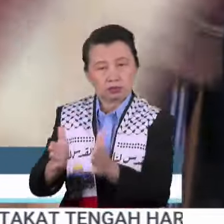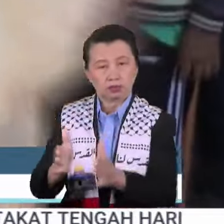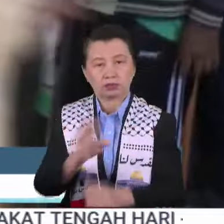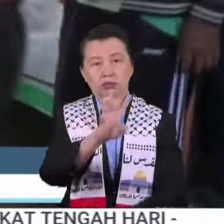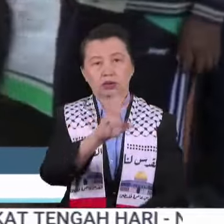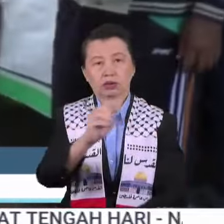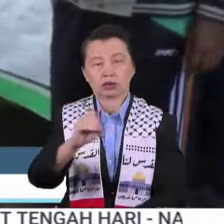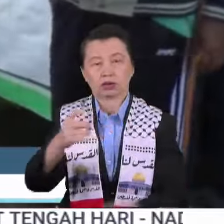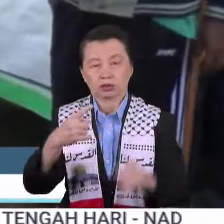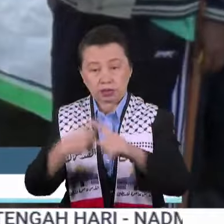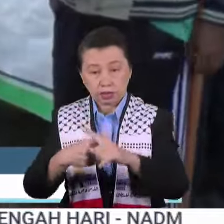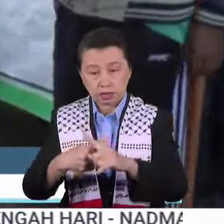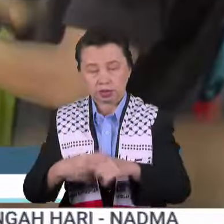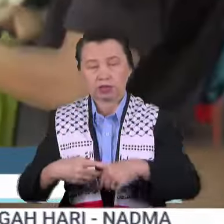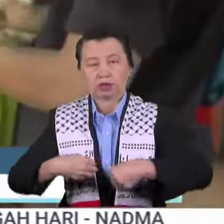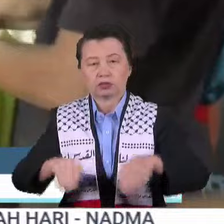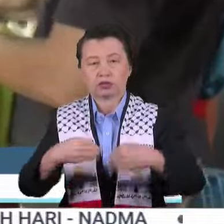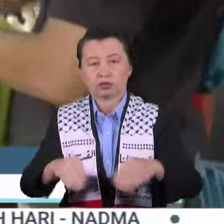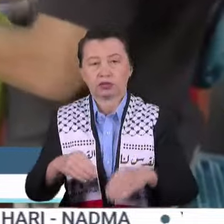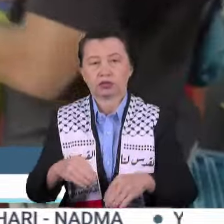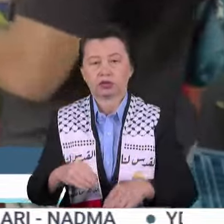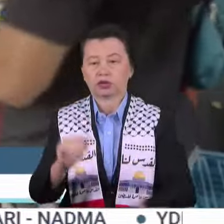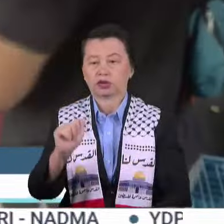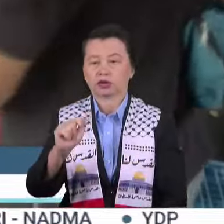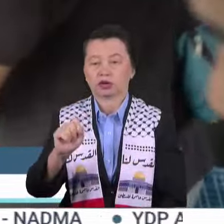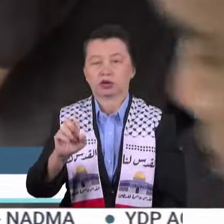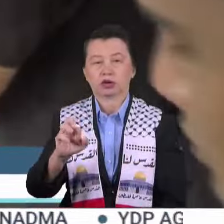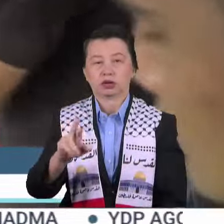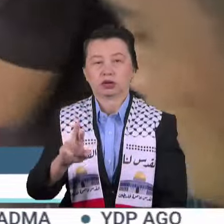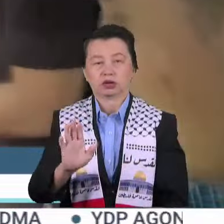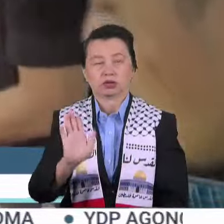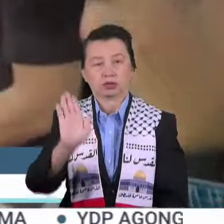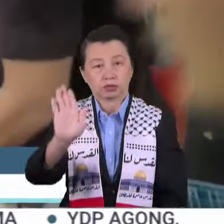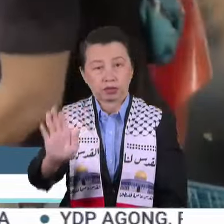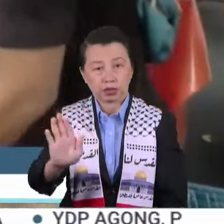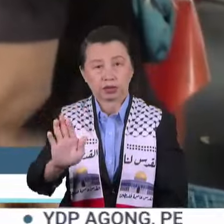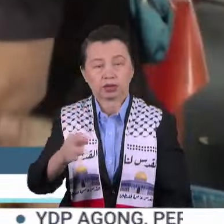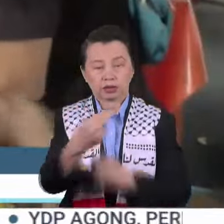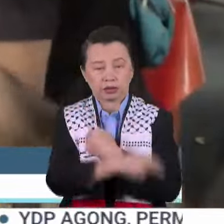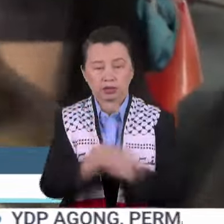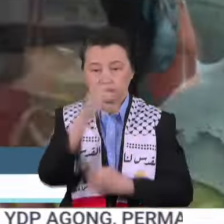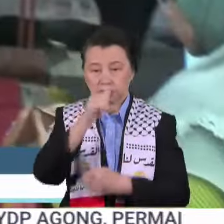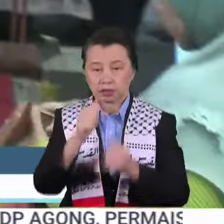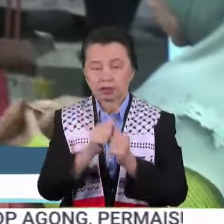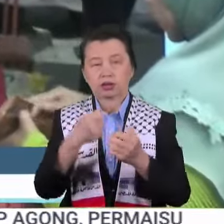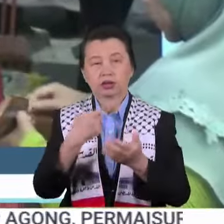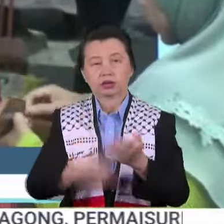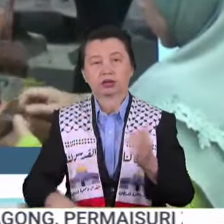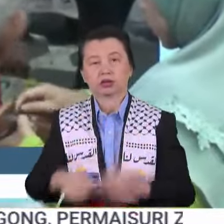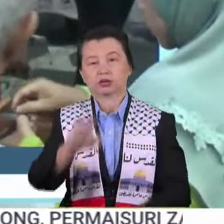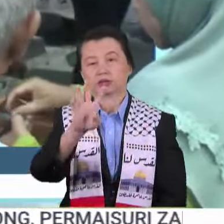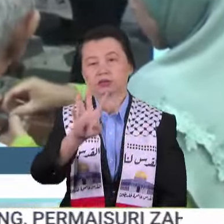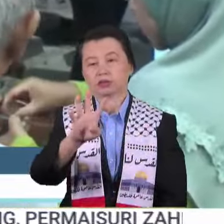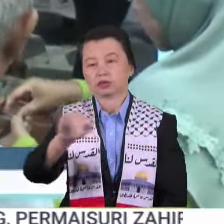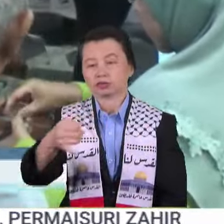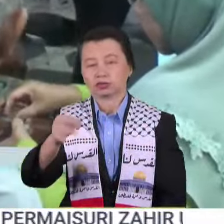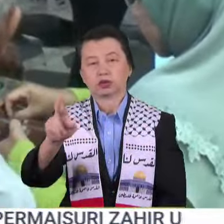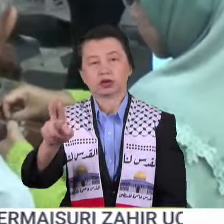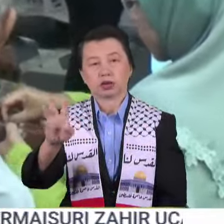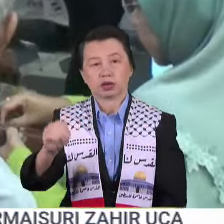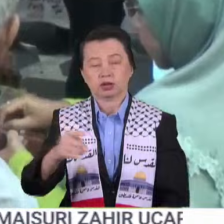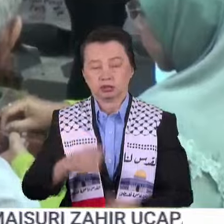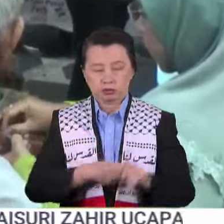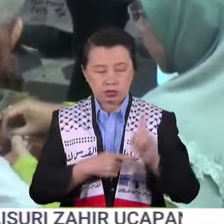kali penganjuran program jualan agro madani di negeri ini dengan sasaran nilai jualan RM4 juta ringgit. Setakat